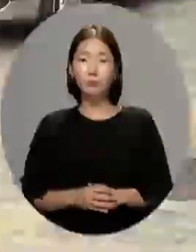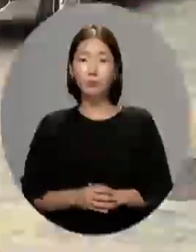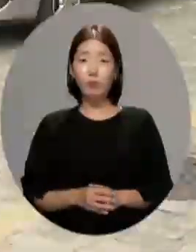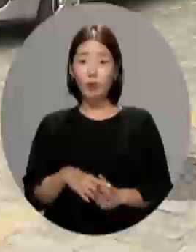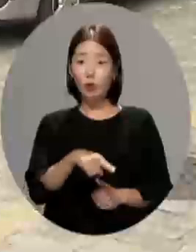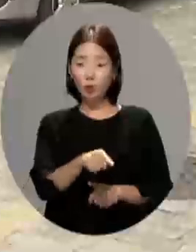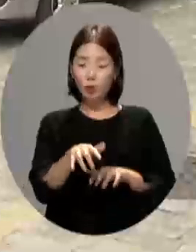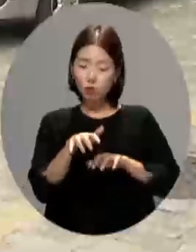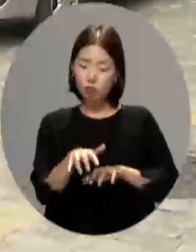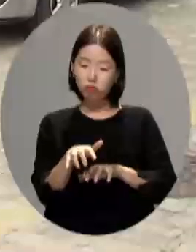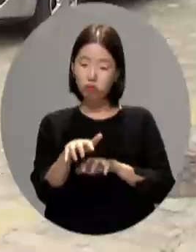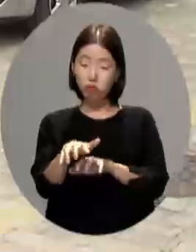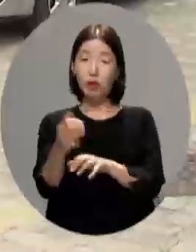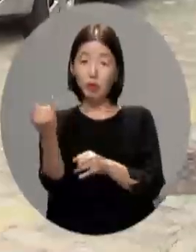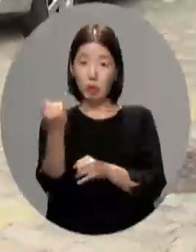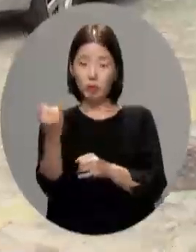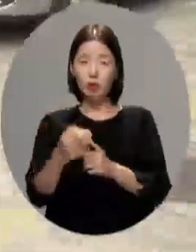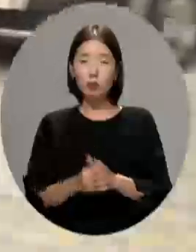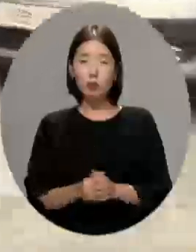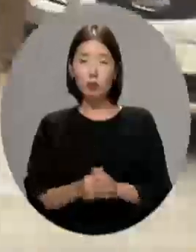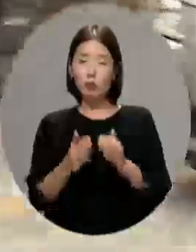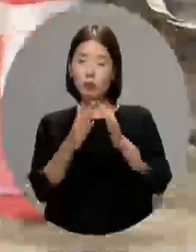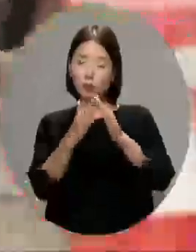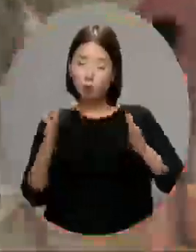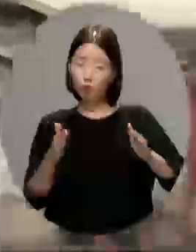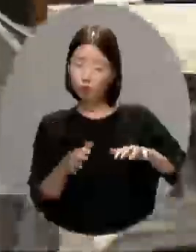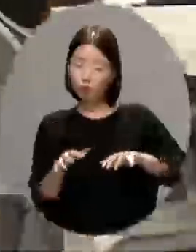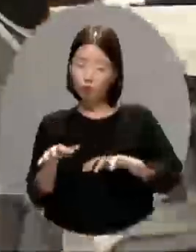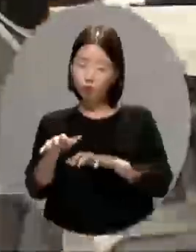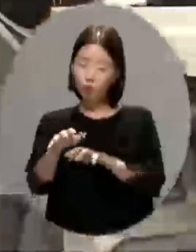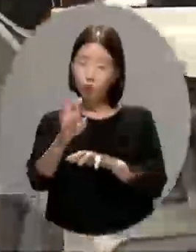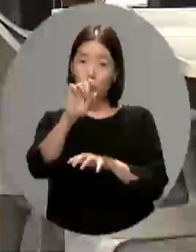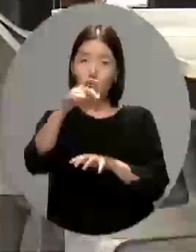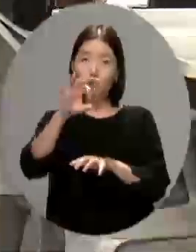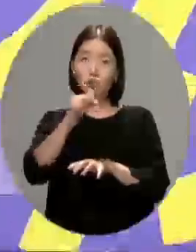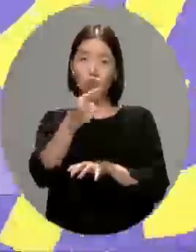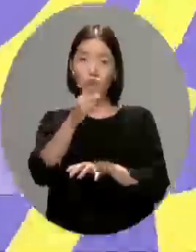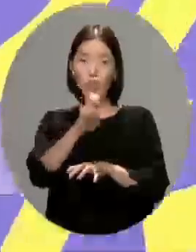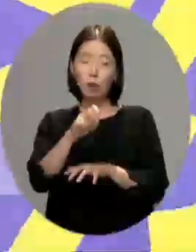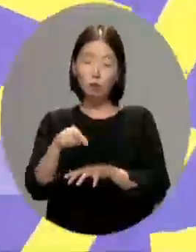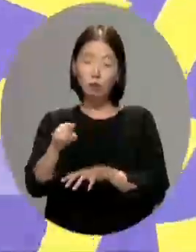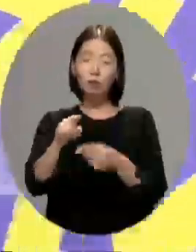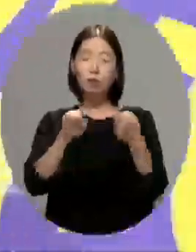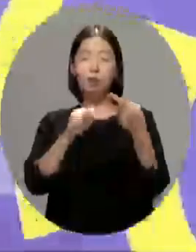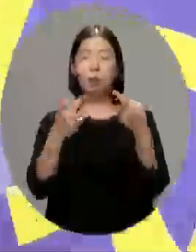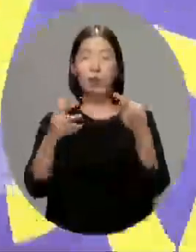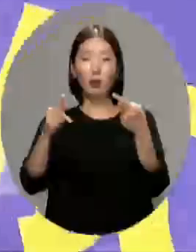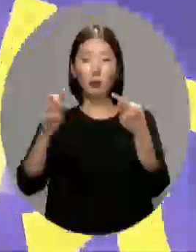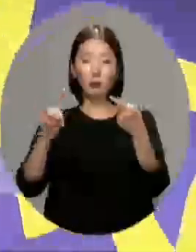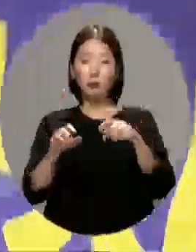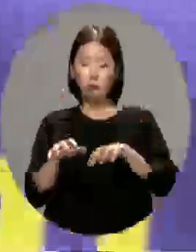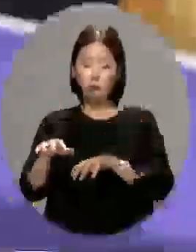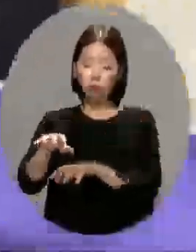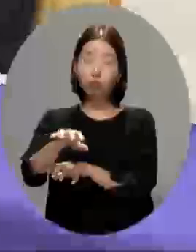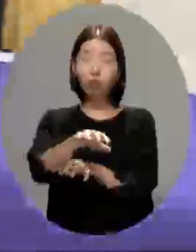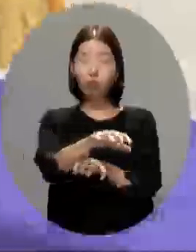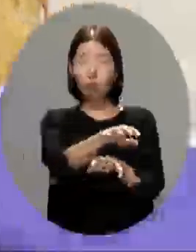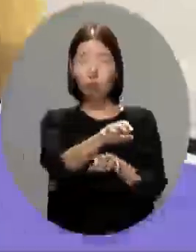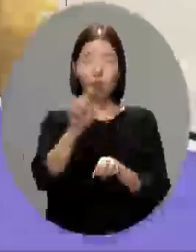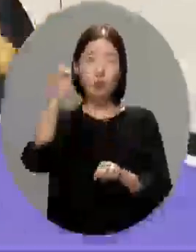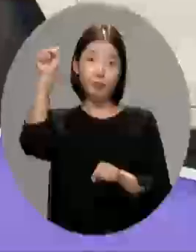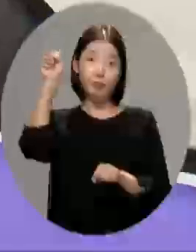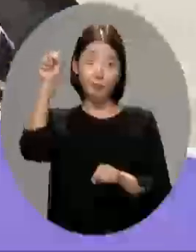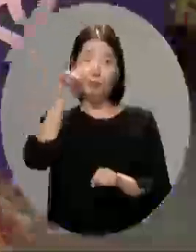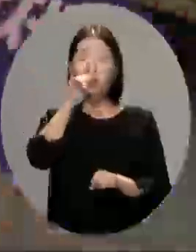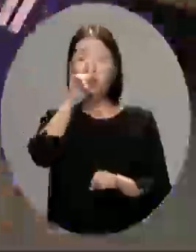예술촌에서 행진을 시작한 여성들. 전주 도심을 가로질러 풍남문 광장까지 1.8km 구간을 이동하며 구호를